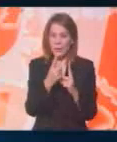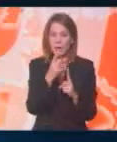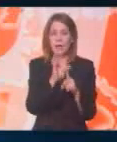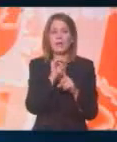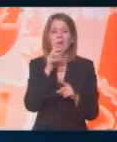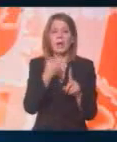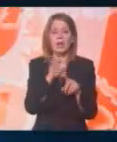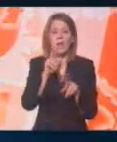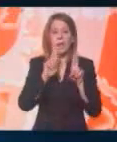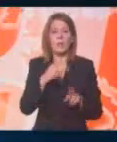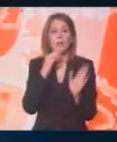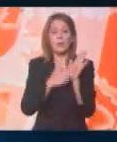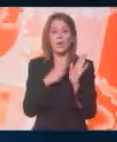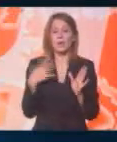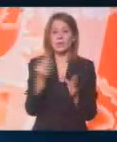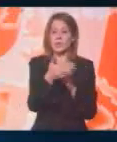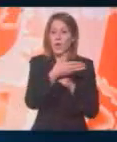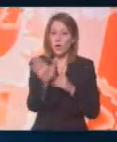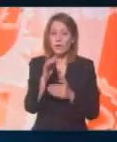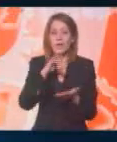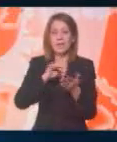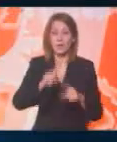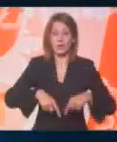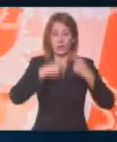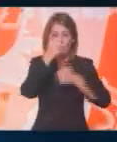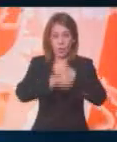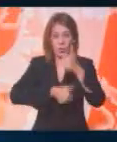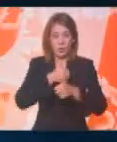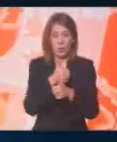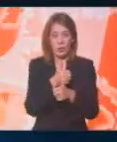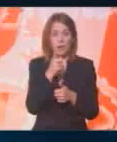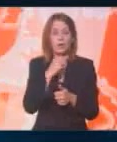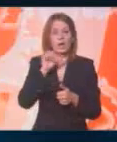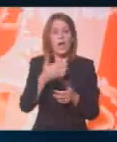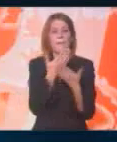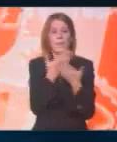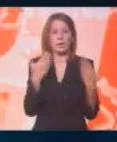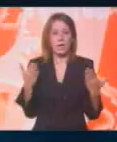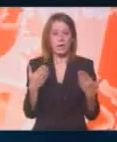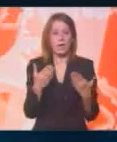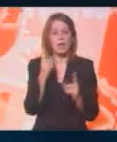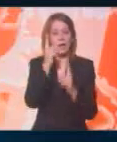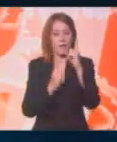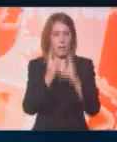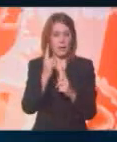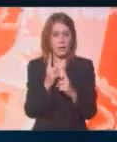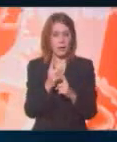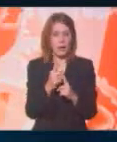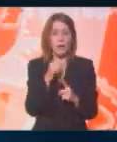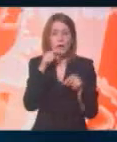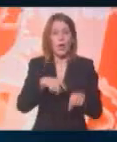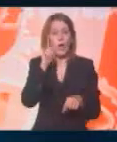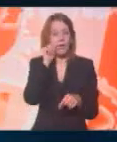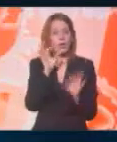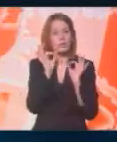ćemo imati prilike svi zajedno da otvorimo do sredine sledeće godine. To je najmodernija fabrika i ovi ljudi